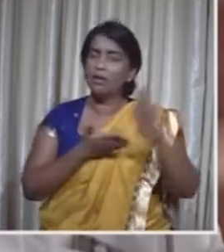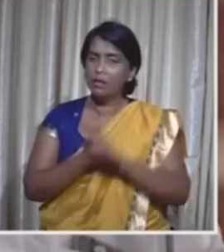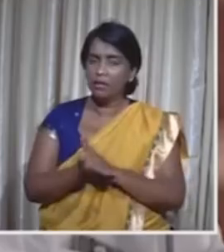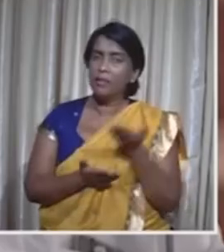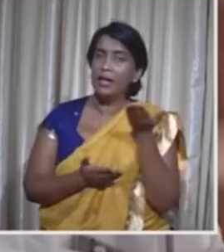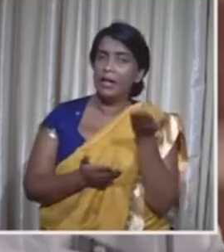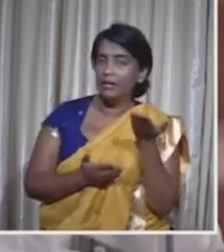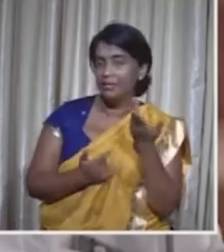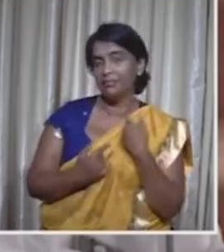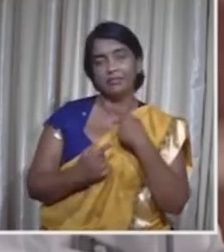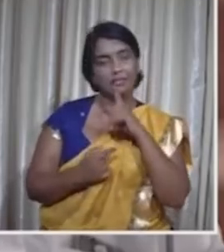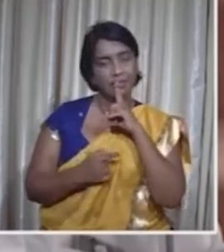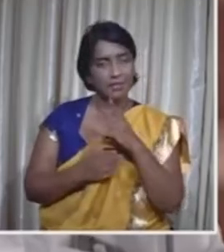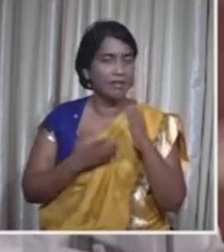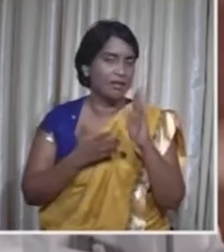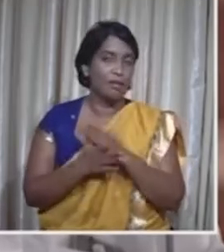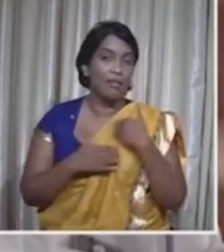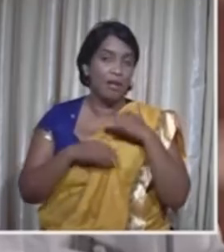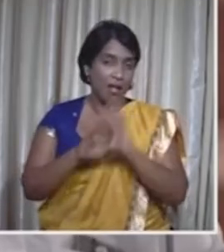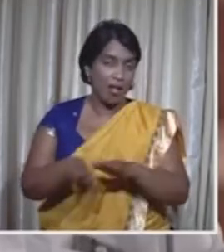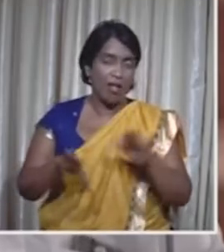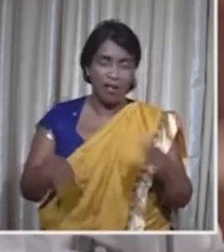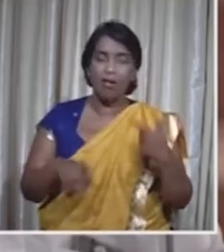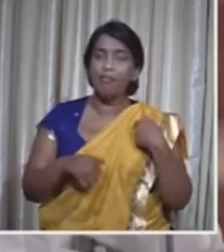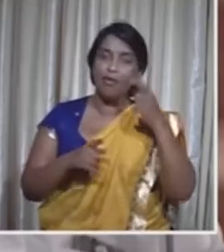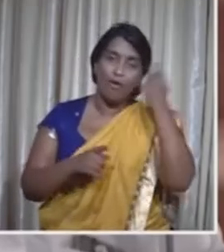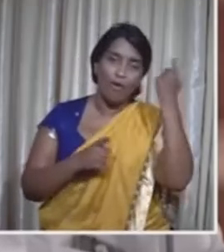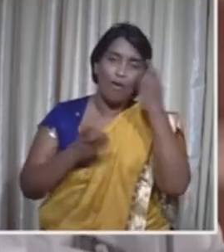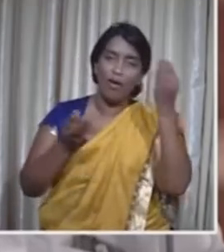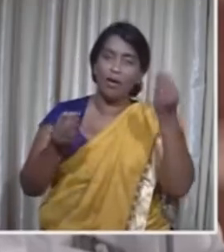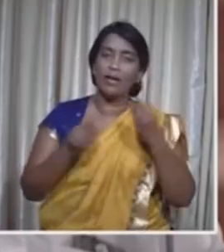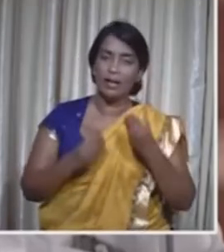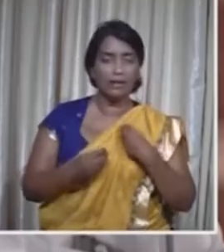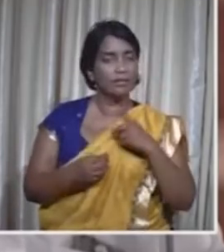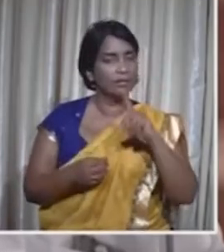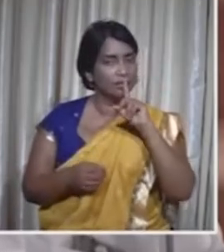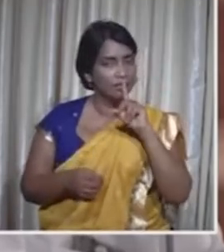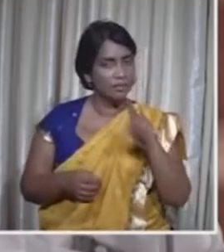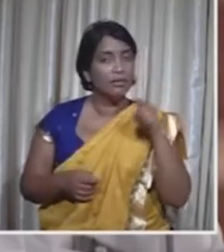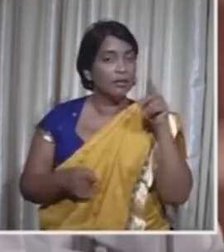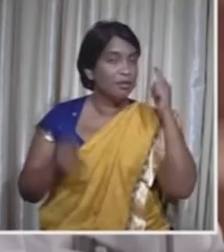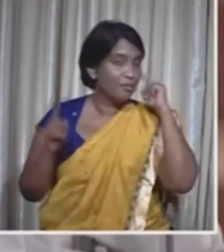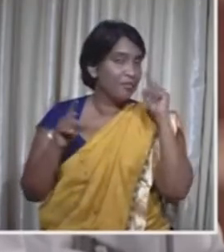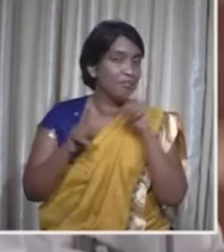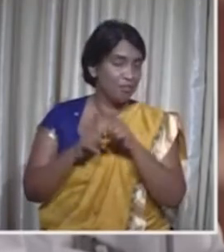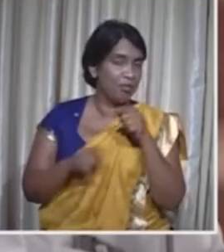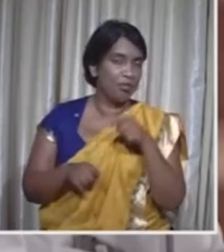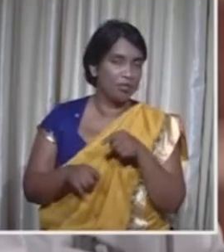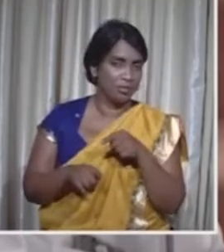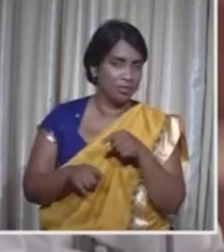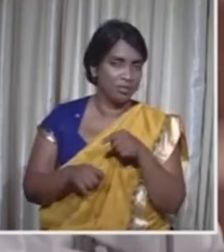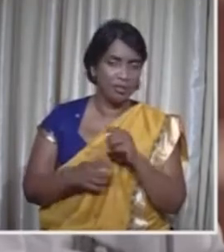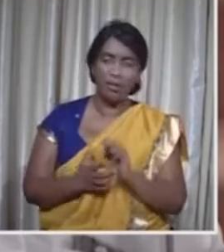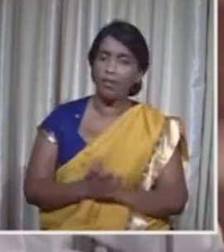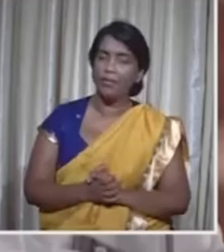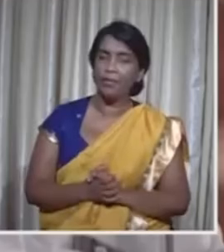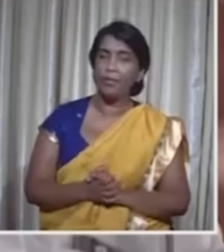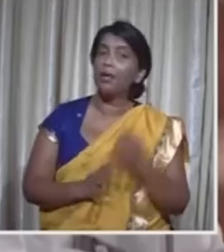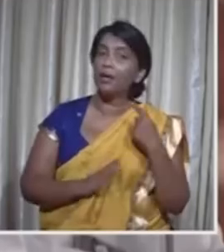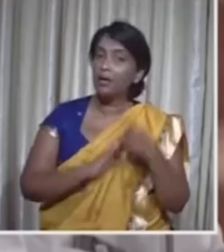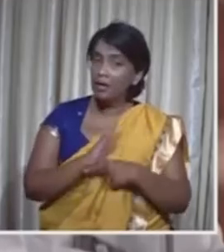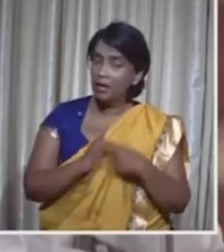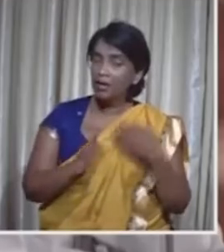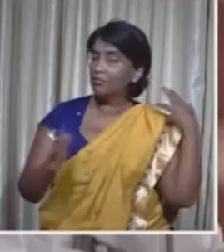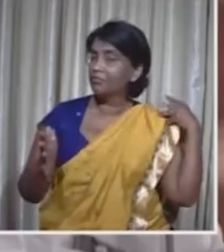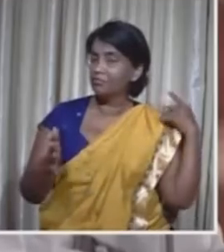கேட்ட தாய்மார் மீது நடந்த இந்த சம்பவம் மிக கேவலமான ஒரு சம்பவம். இலங்கையின் வரலாற்றிலே இது ஒரு கேவலமாக பதிவு செய்யப்பட வேண்டிய சம்பவம்.